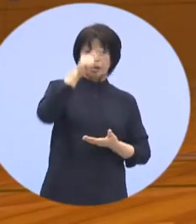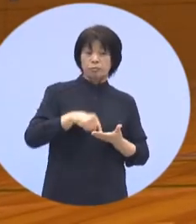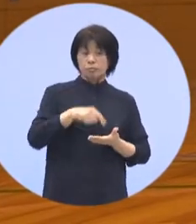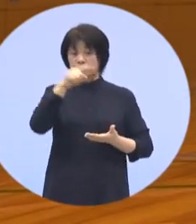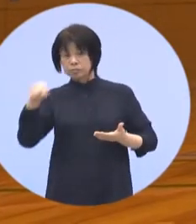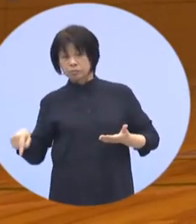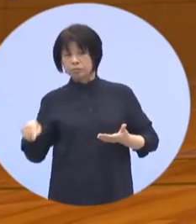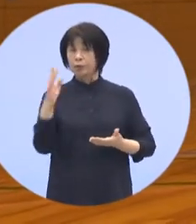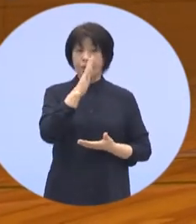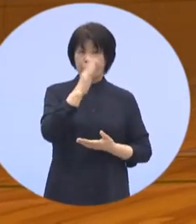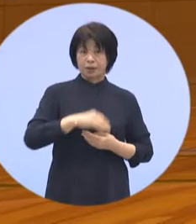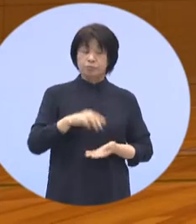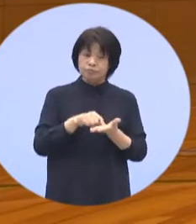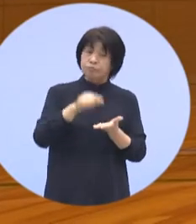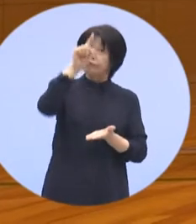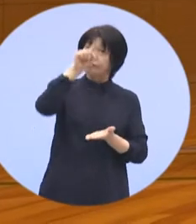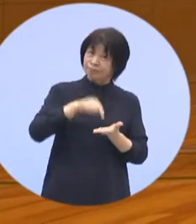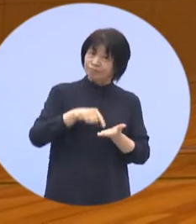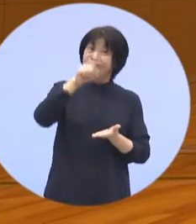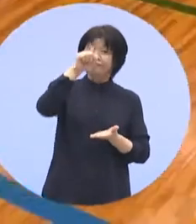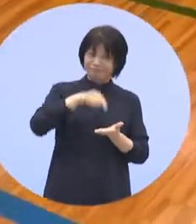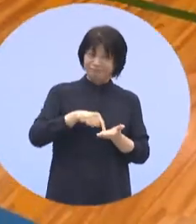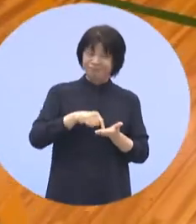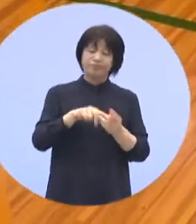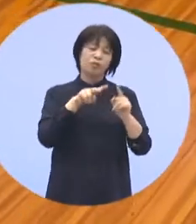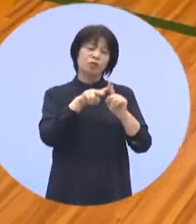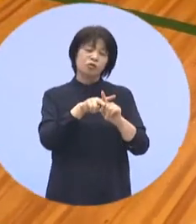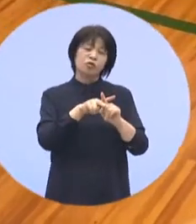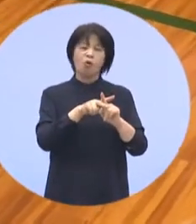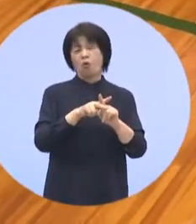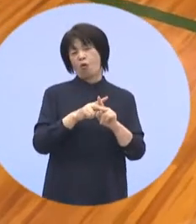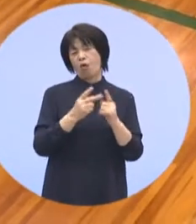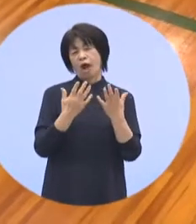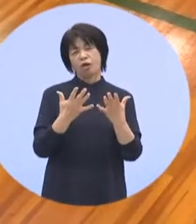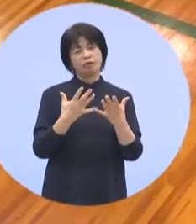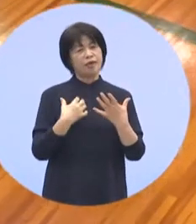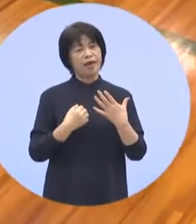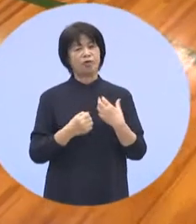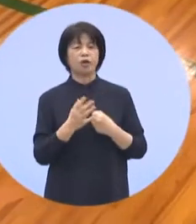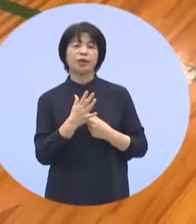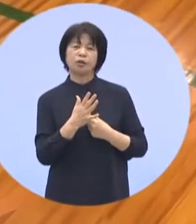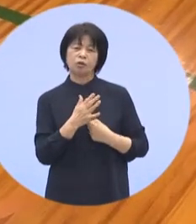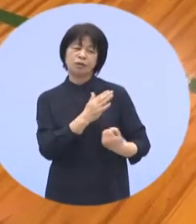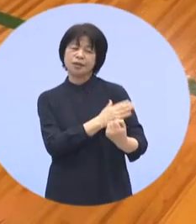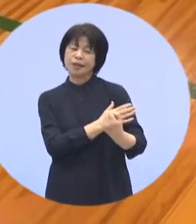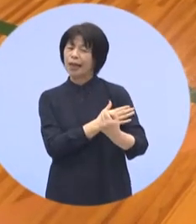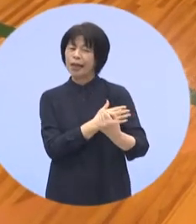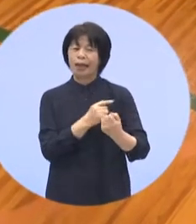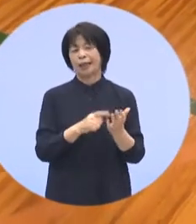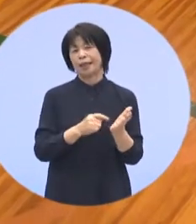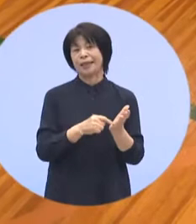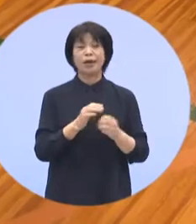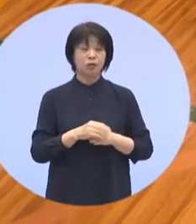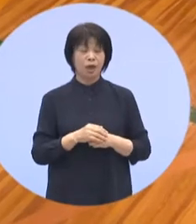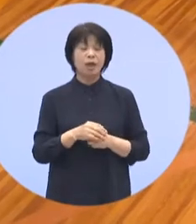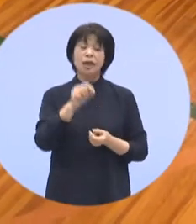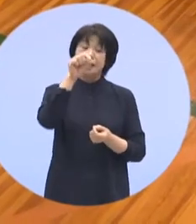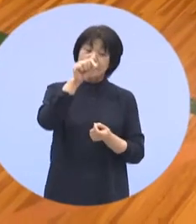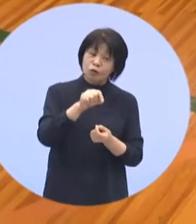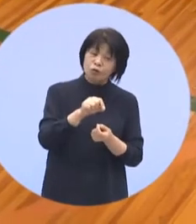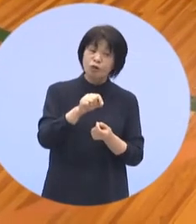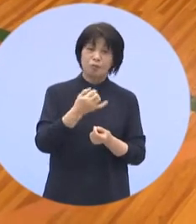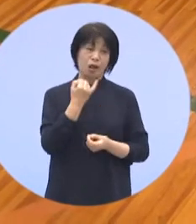で、小学生であったり小さい子はあんまり上に届かないと思うので、低い高さでもしっ